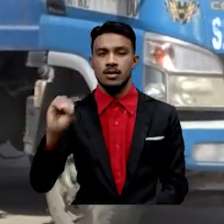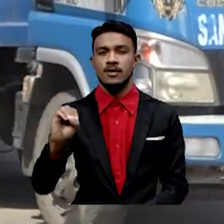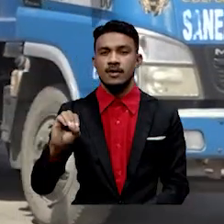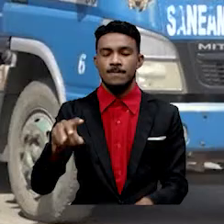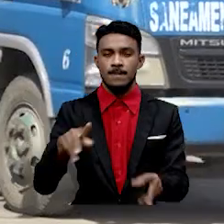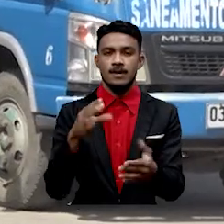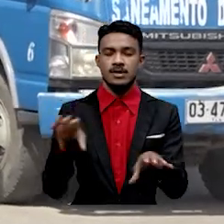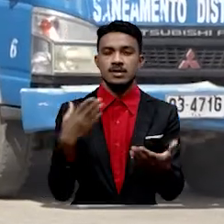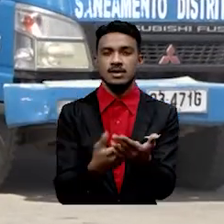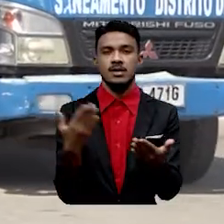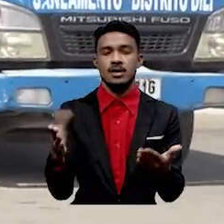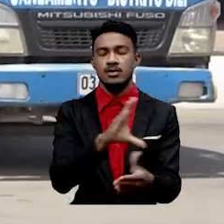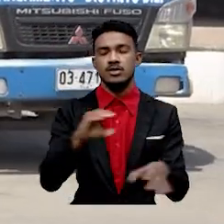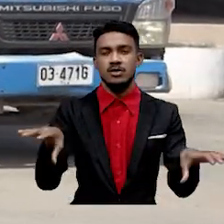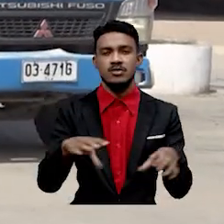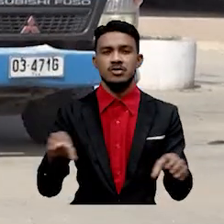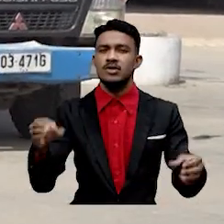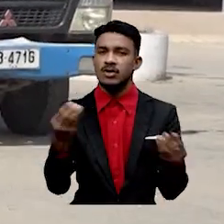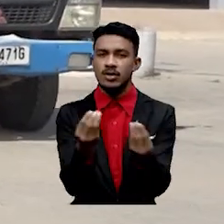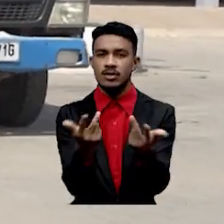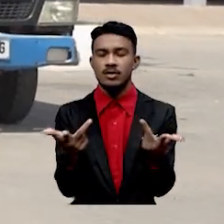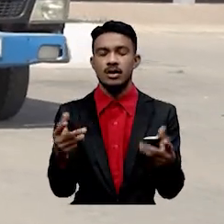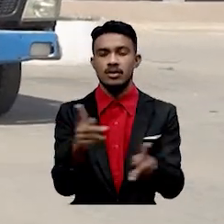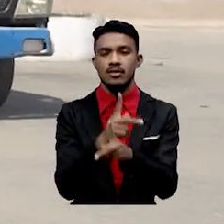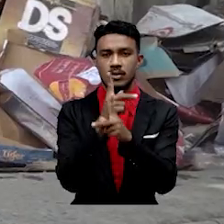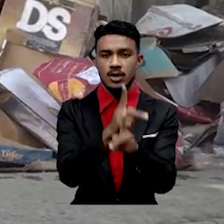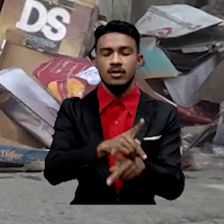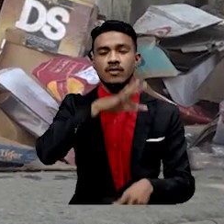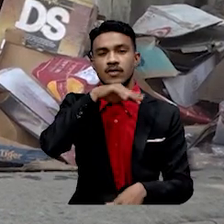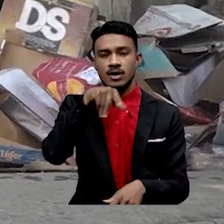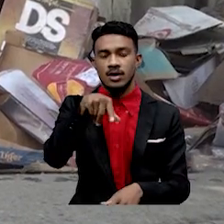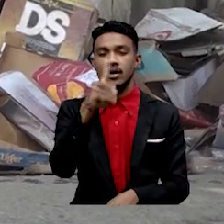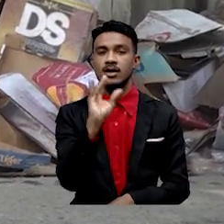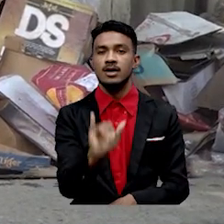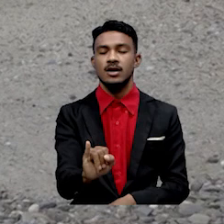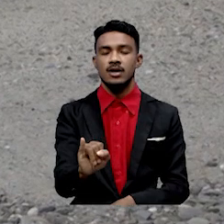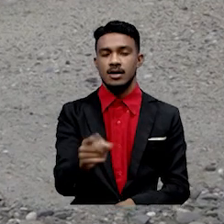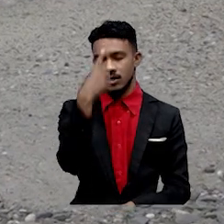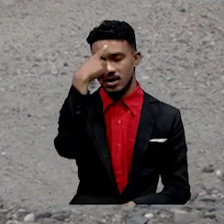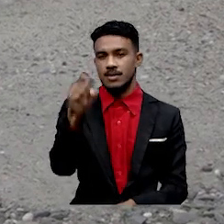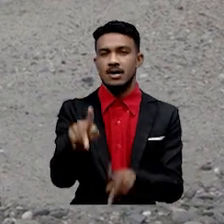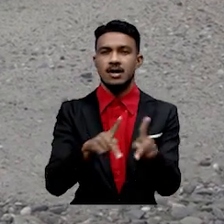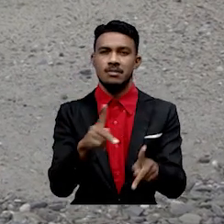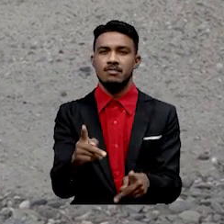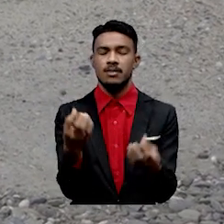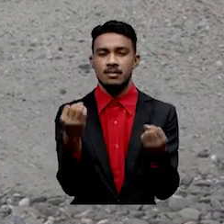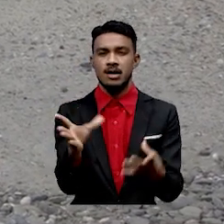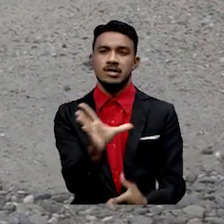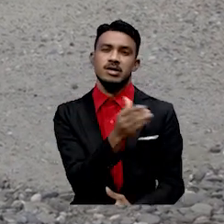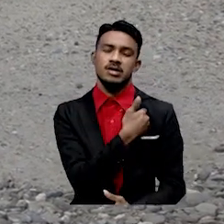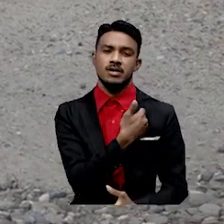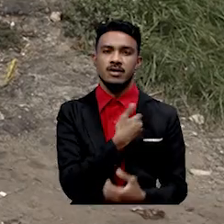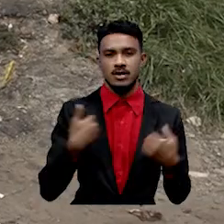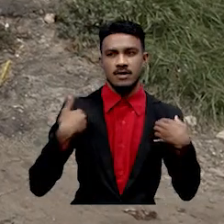suficiente. Atubele controla lixo ia cidade Dili, tamba comunidade Baracmos sedauk ia consciência. Atu sue lixo